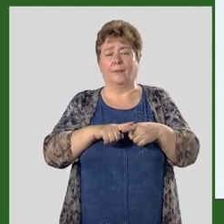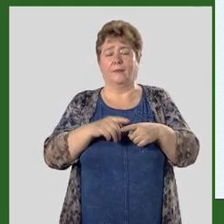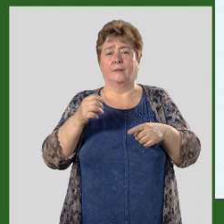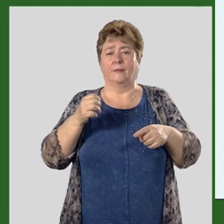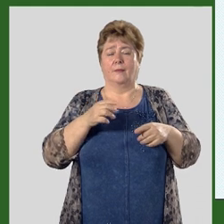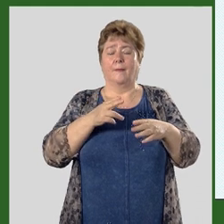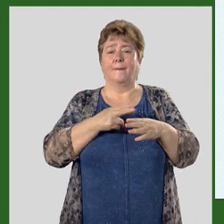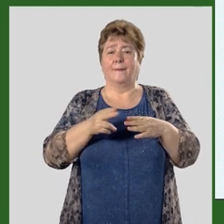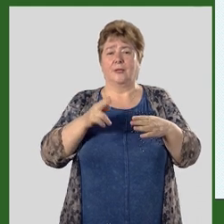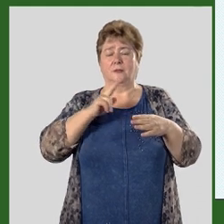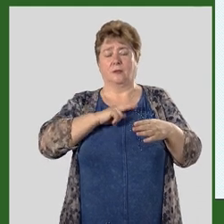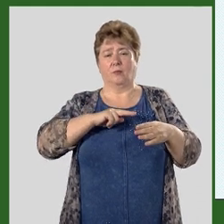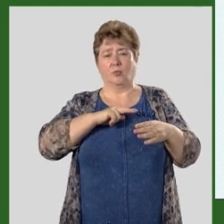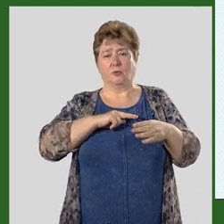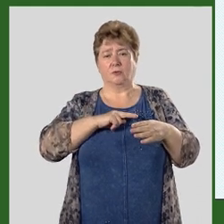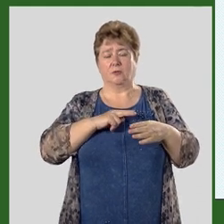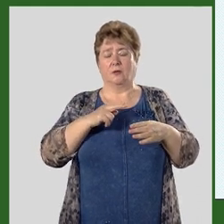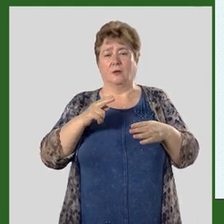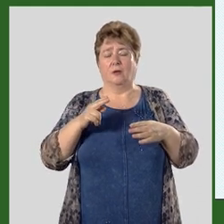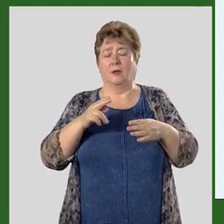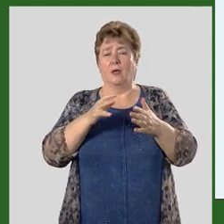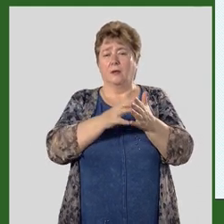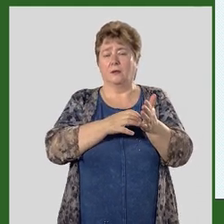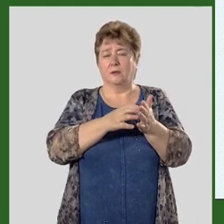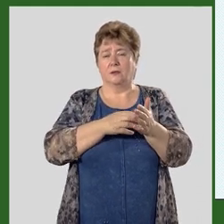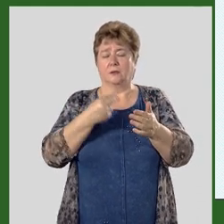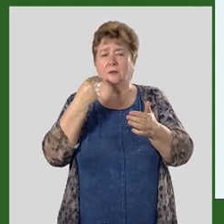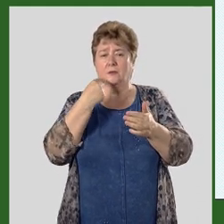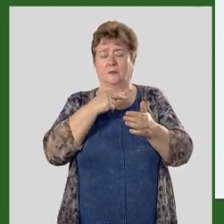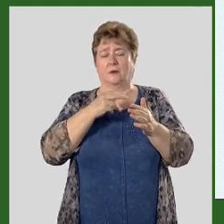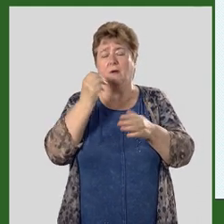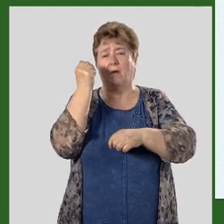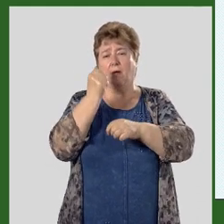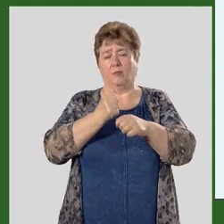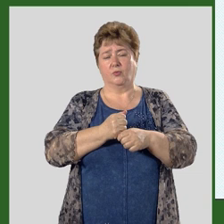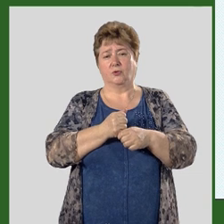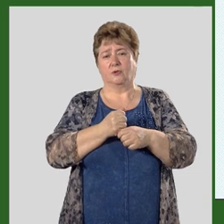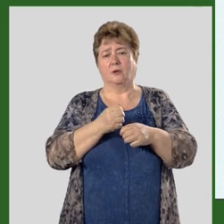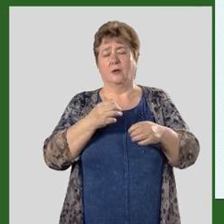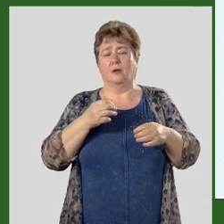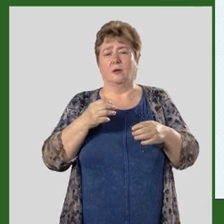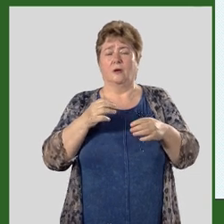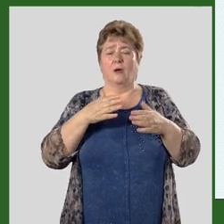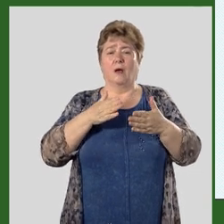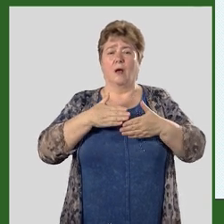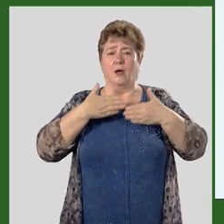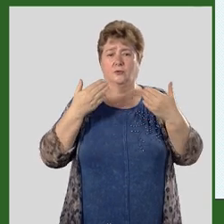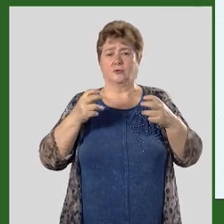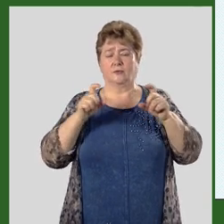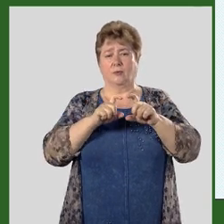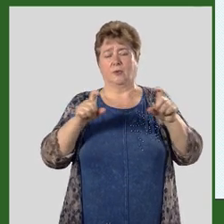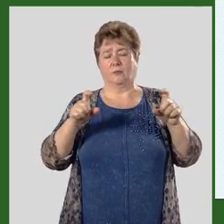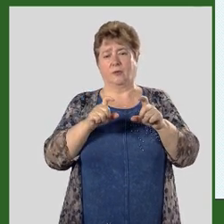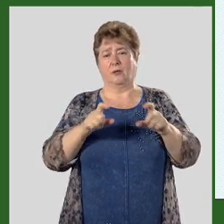А. Безработица, Б. Недостаток квалифицированных работников, В. Отсутствие